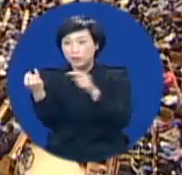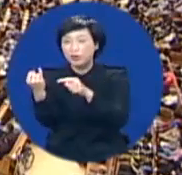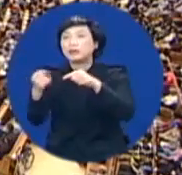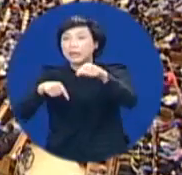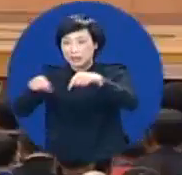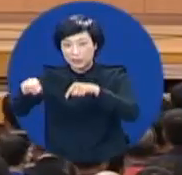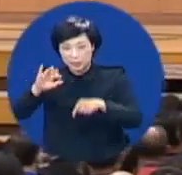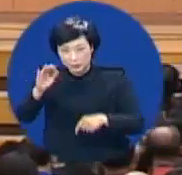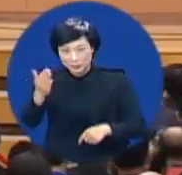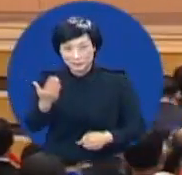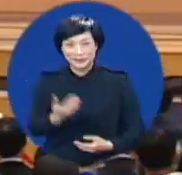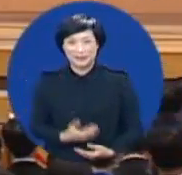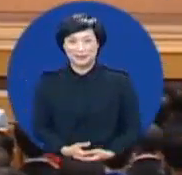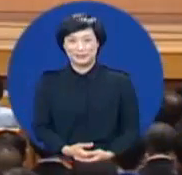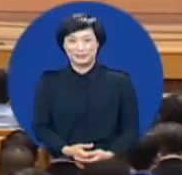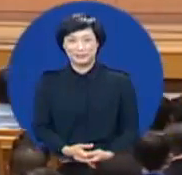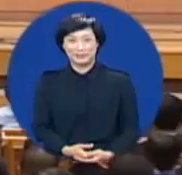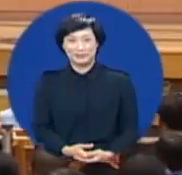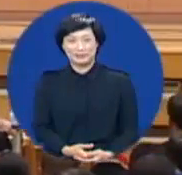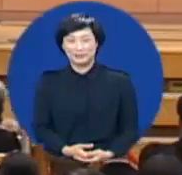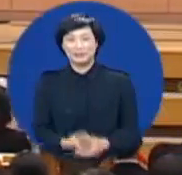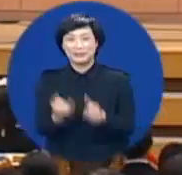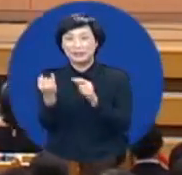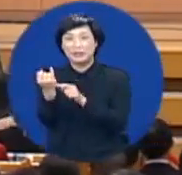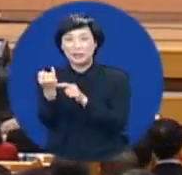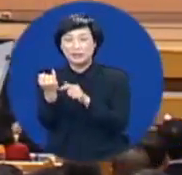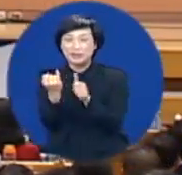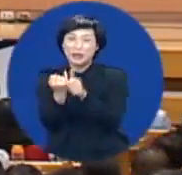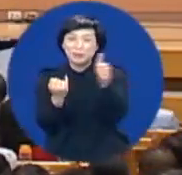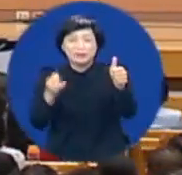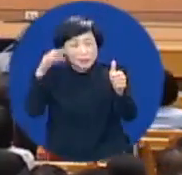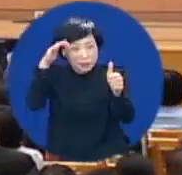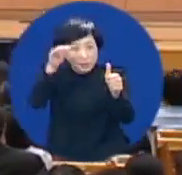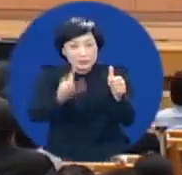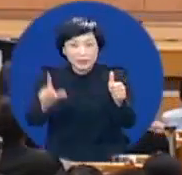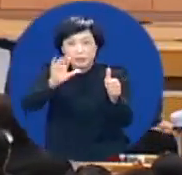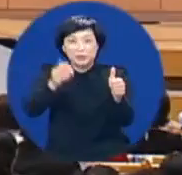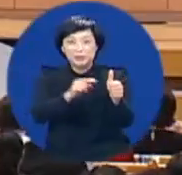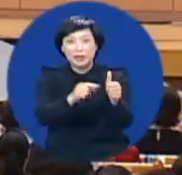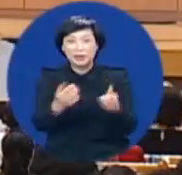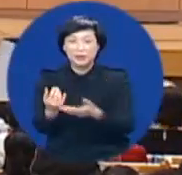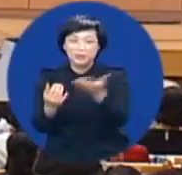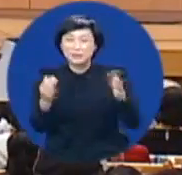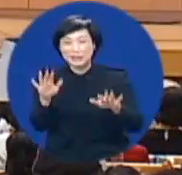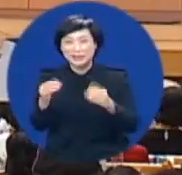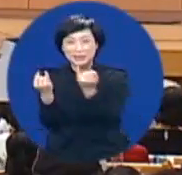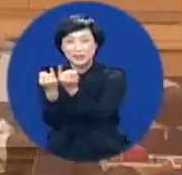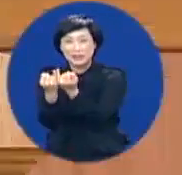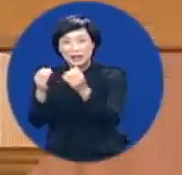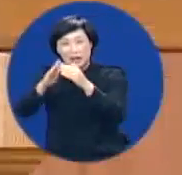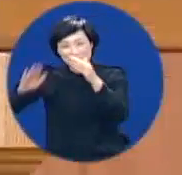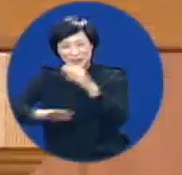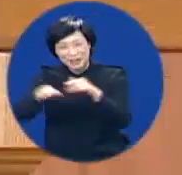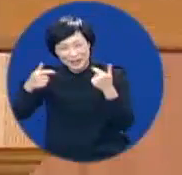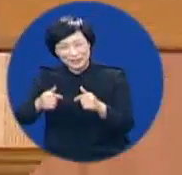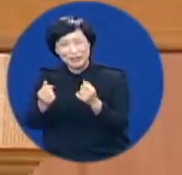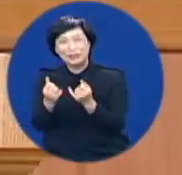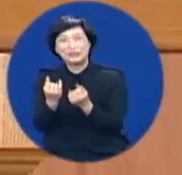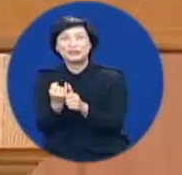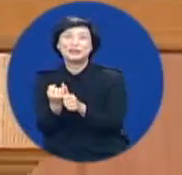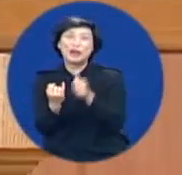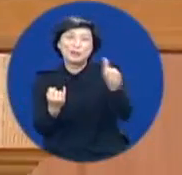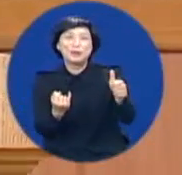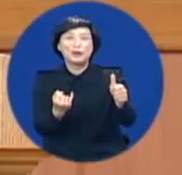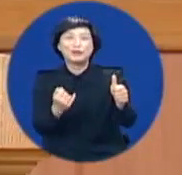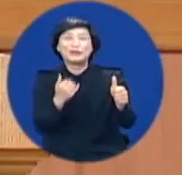다스릴 것이니라. 자, 남편을 사모하며 살게 될 것이다. 그래서 여자는 집에 앉혀서 항상 남자 오기만 기다려.